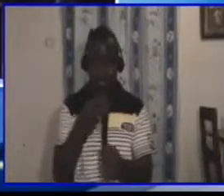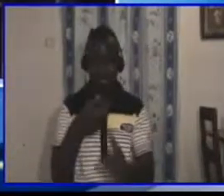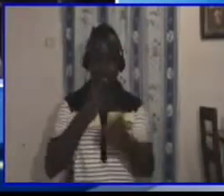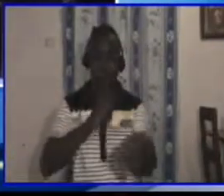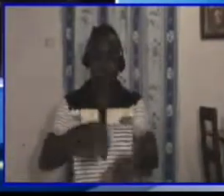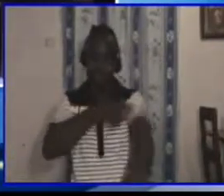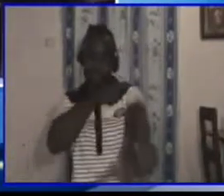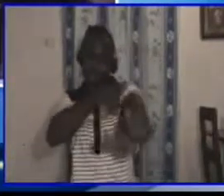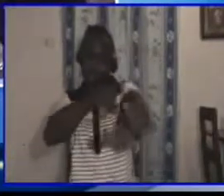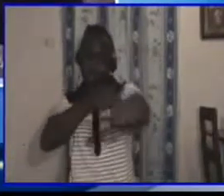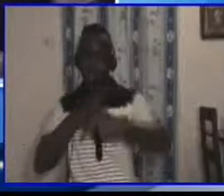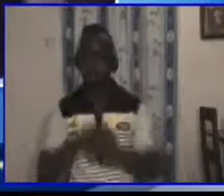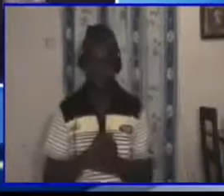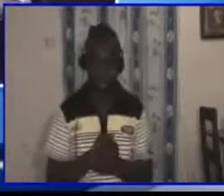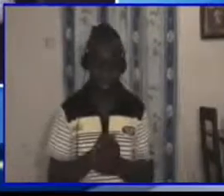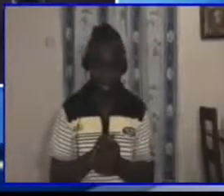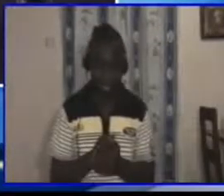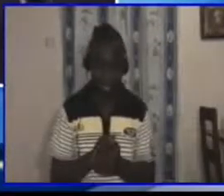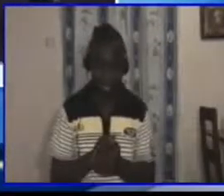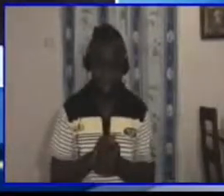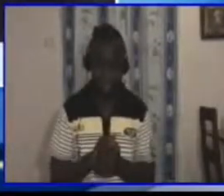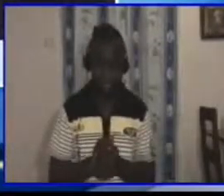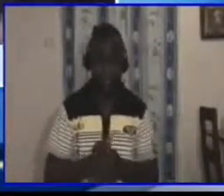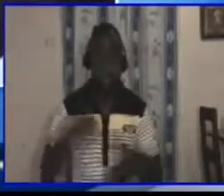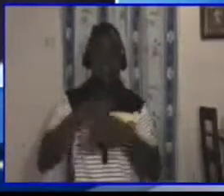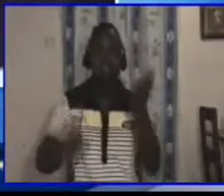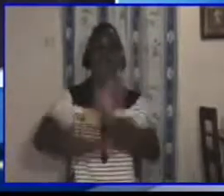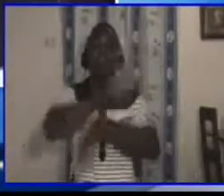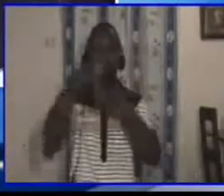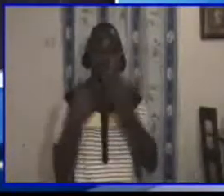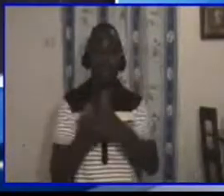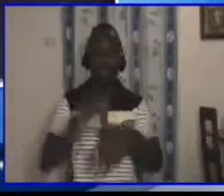non so se potete vedere qui da lontano